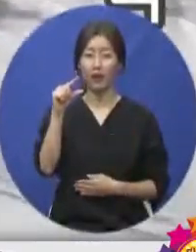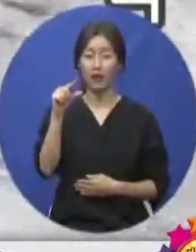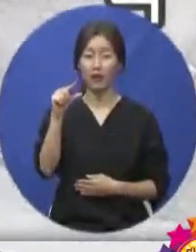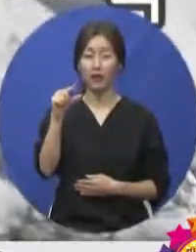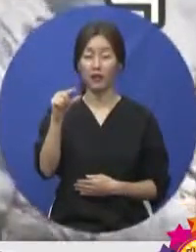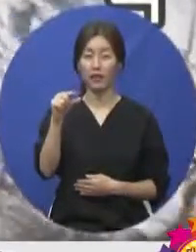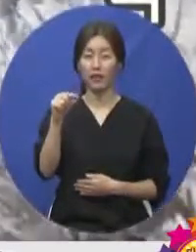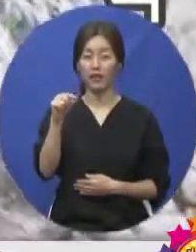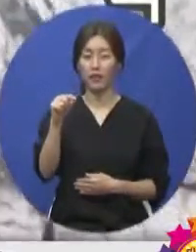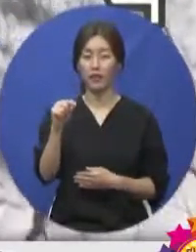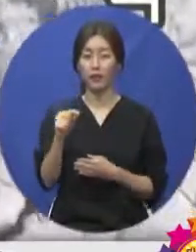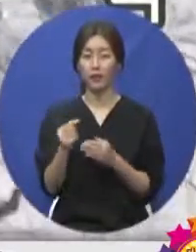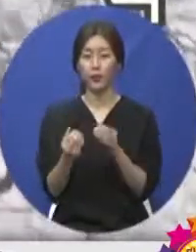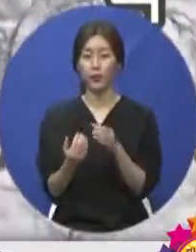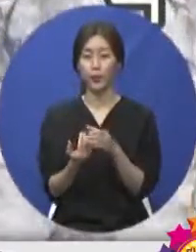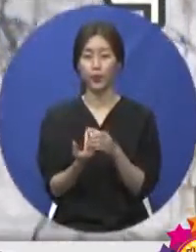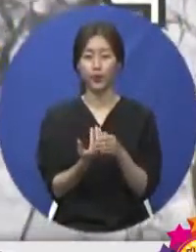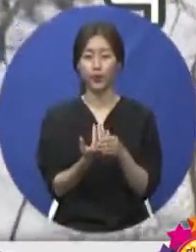아주까리